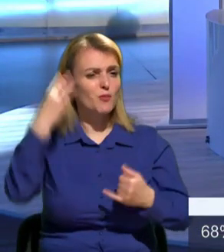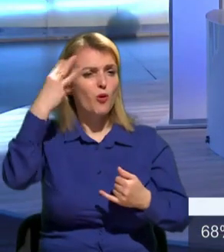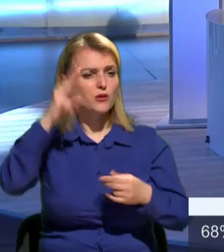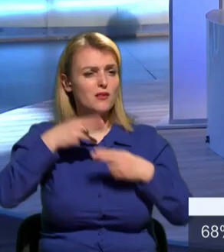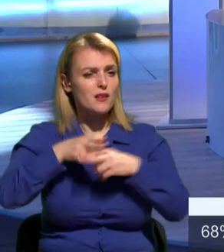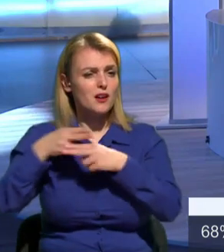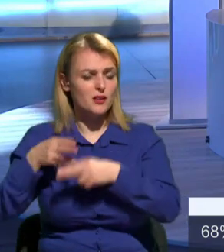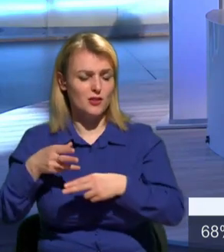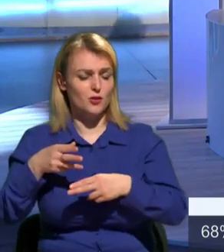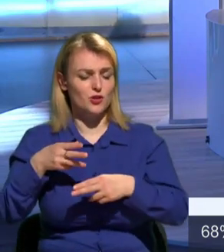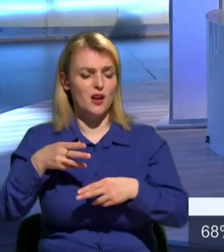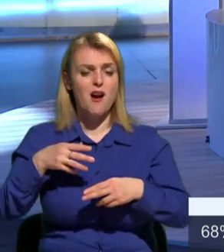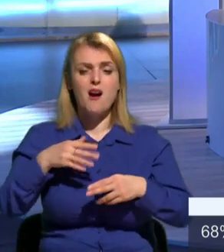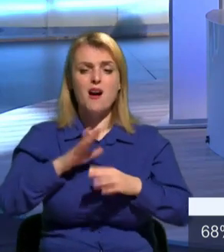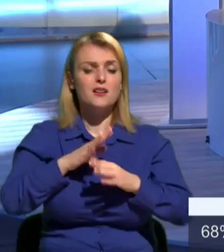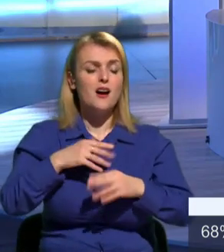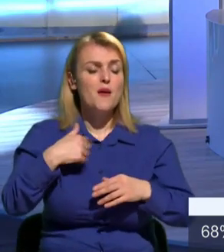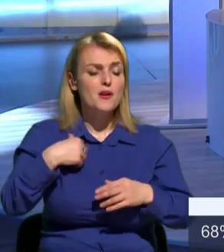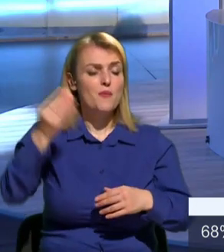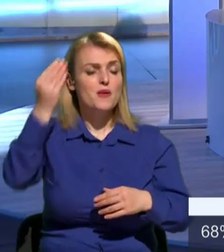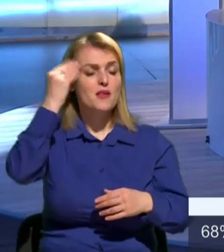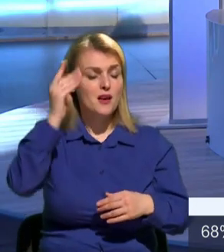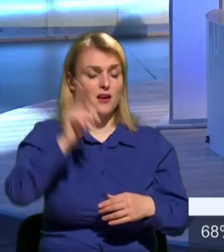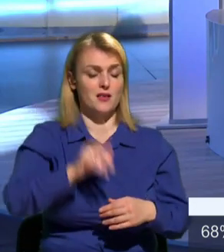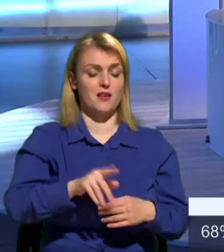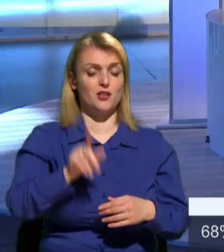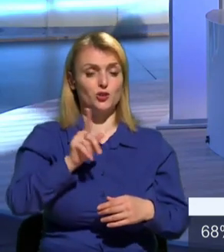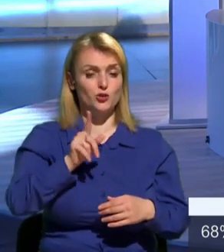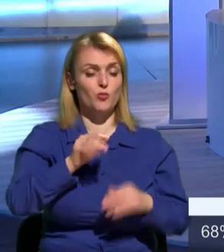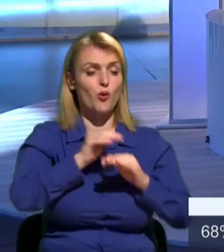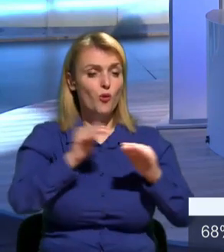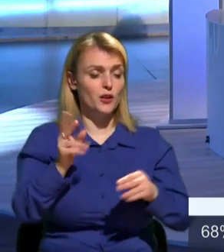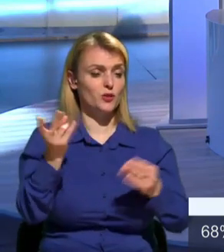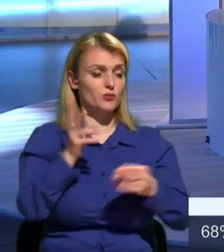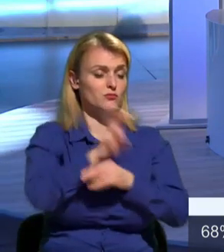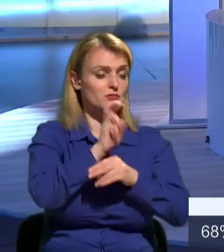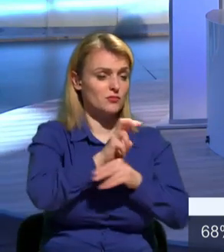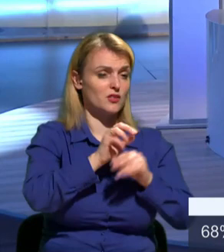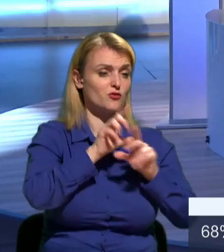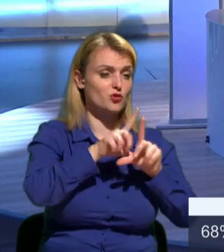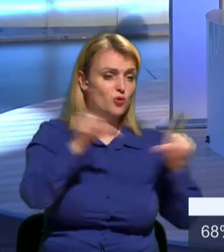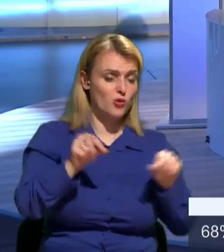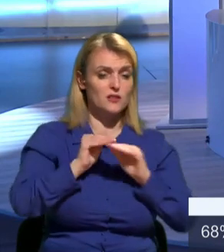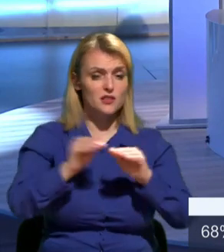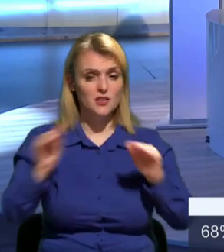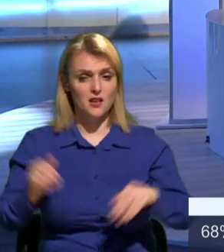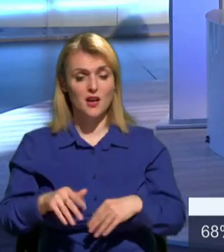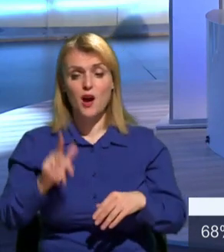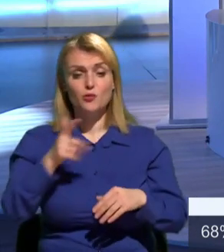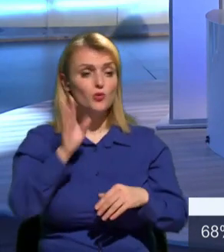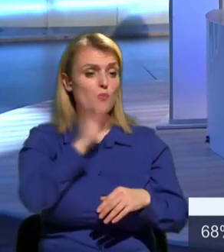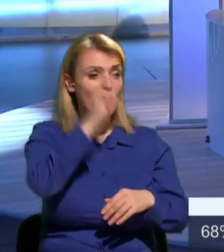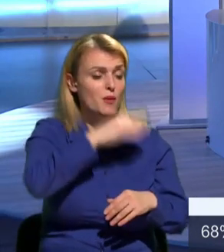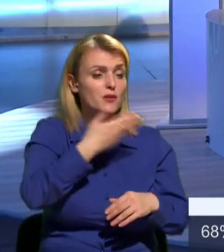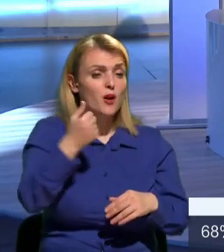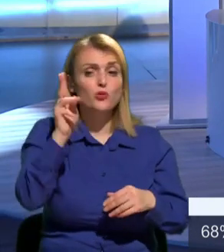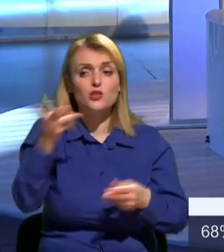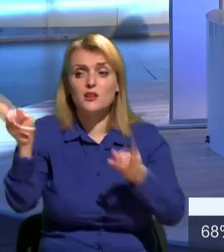trebuie copiii să meargă la școală. Pentru că părinții n-au cu cine să le ies copii acasă, trebuie să meargă la grădiniță. Ca copiii să poată merge la